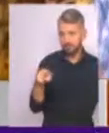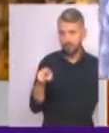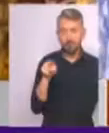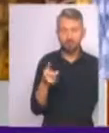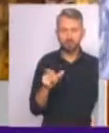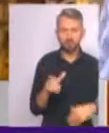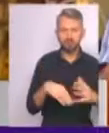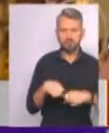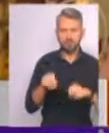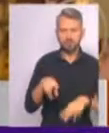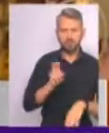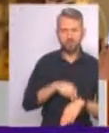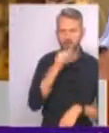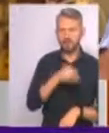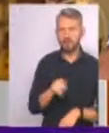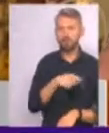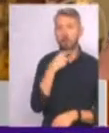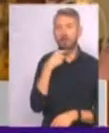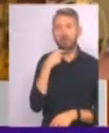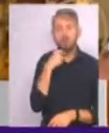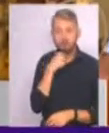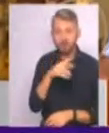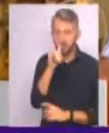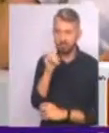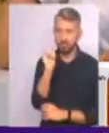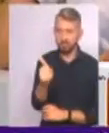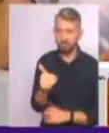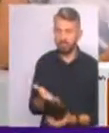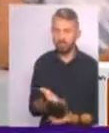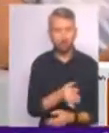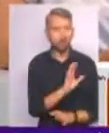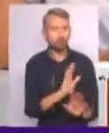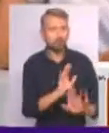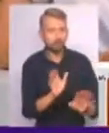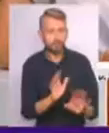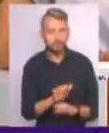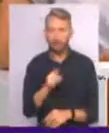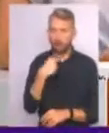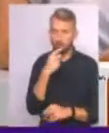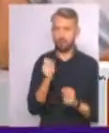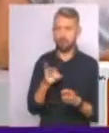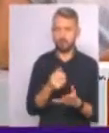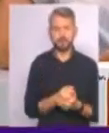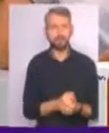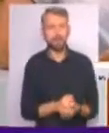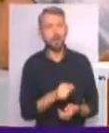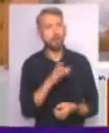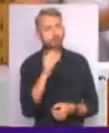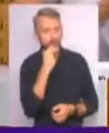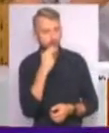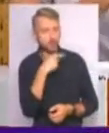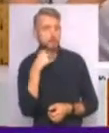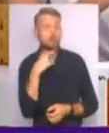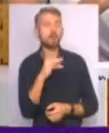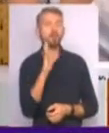дуже квалифицированный лекар сказал, что мясо ты больше есть не будешь. Ничего подобного. Мясо он говорит, как будет это? Есть. Но он будет есть,